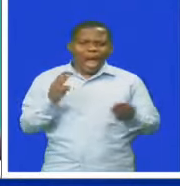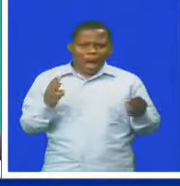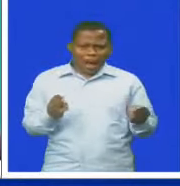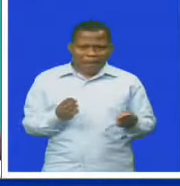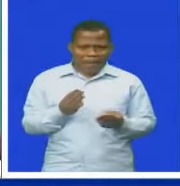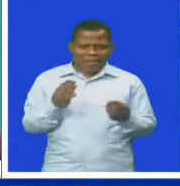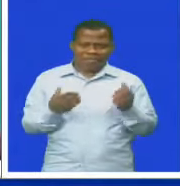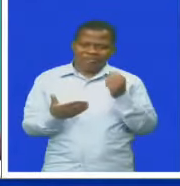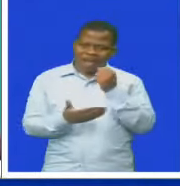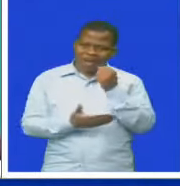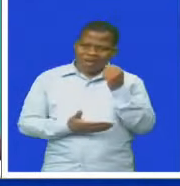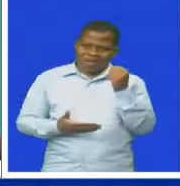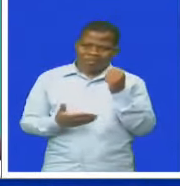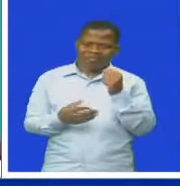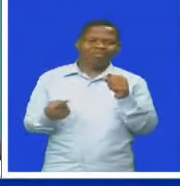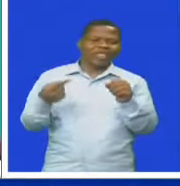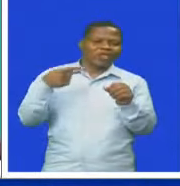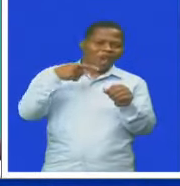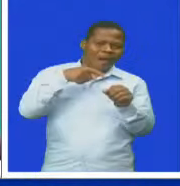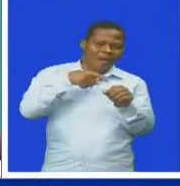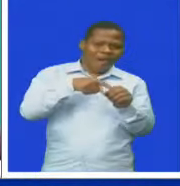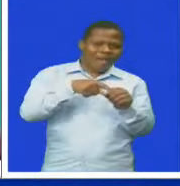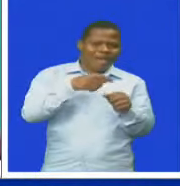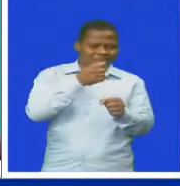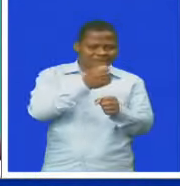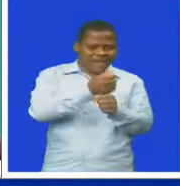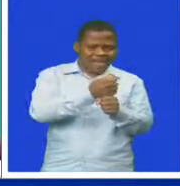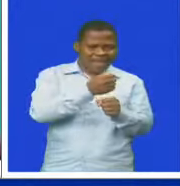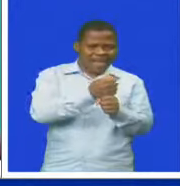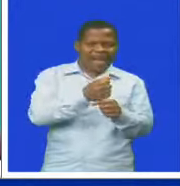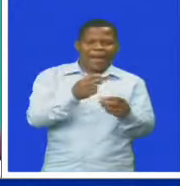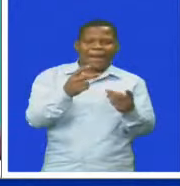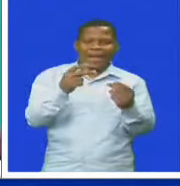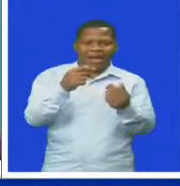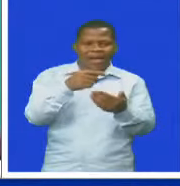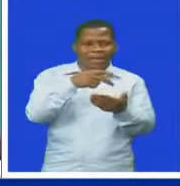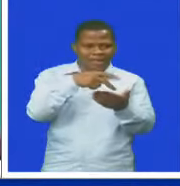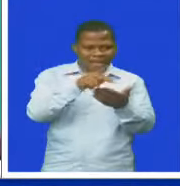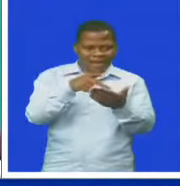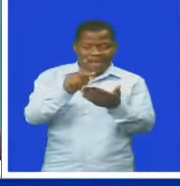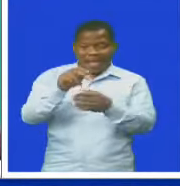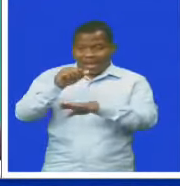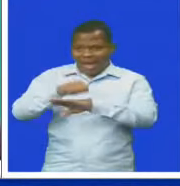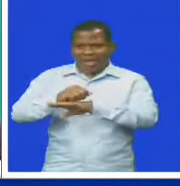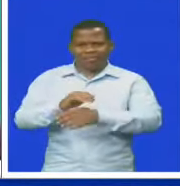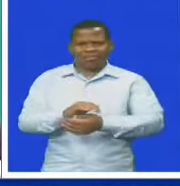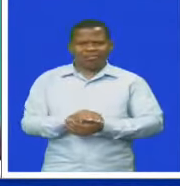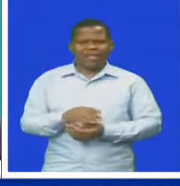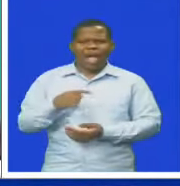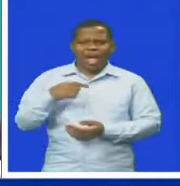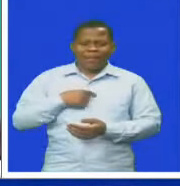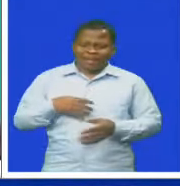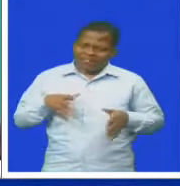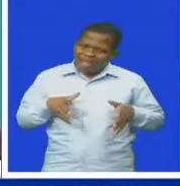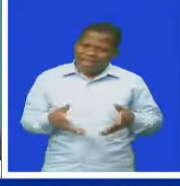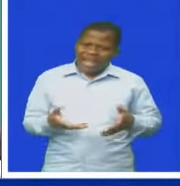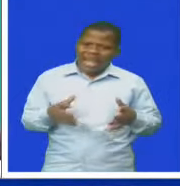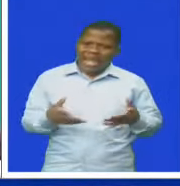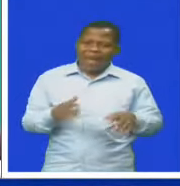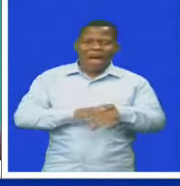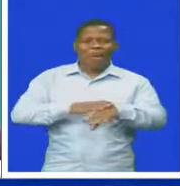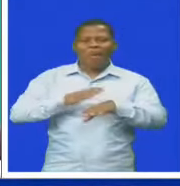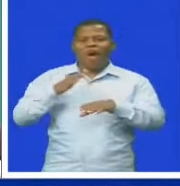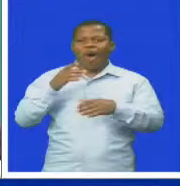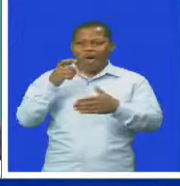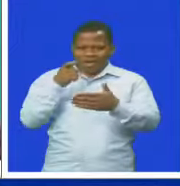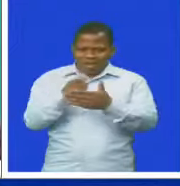ngibone ikhulile ngibone ngikhona ukuchubeka ngikhicite ngisupply titolo letinengi ngiphindze futhi